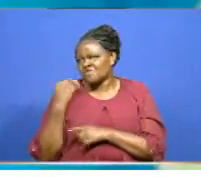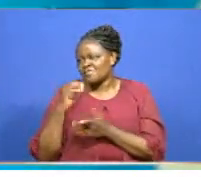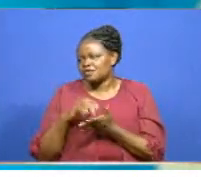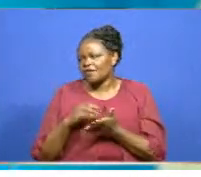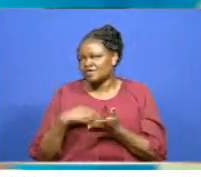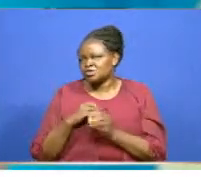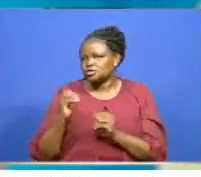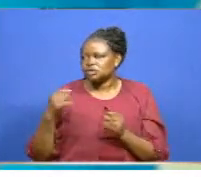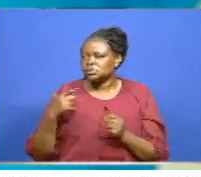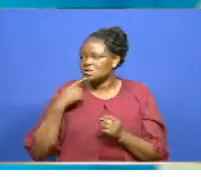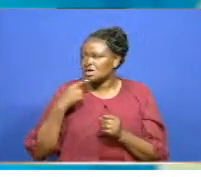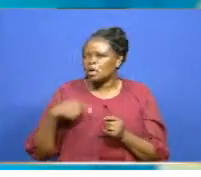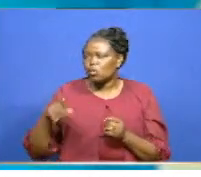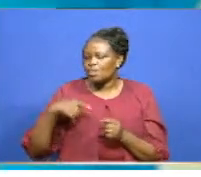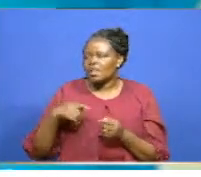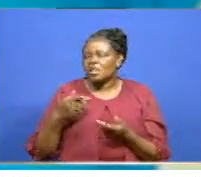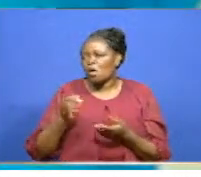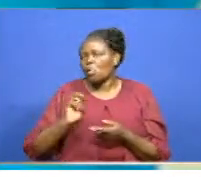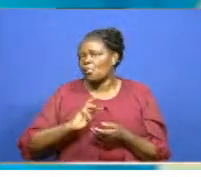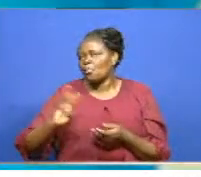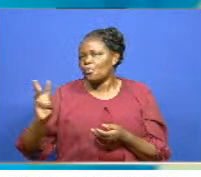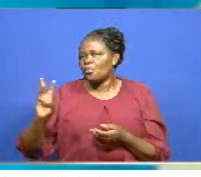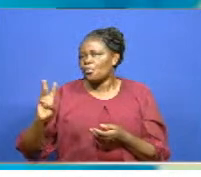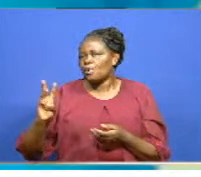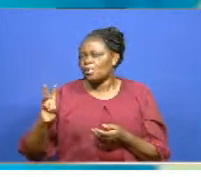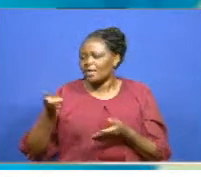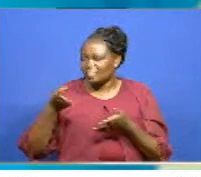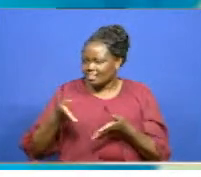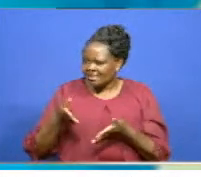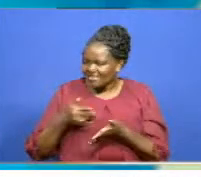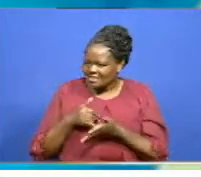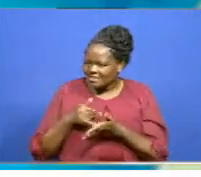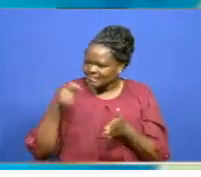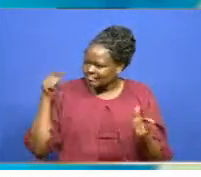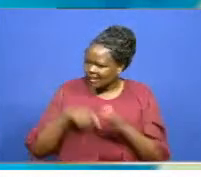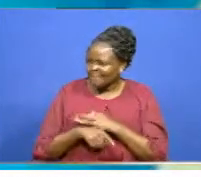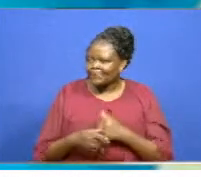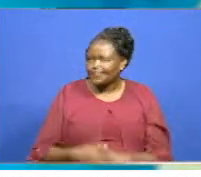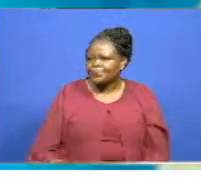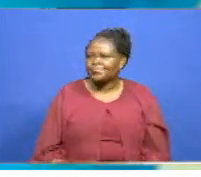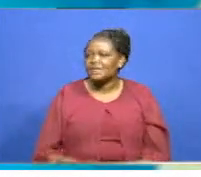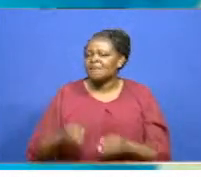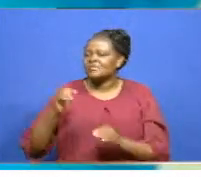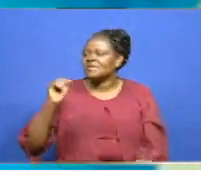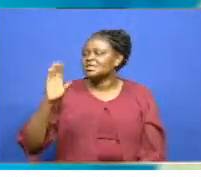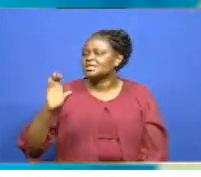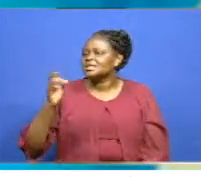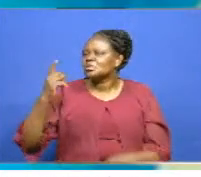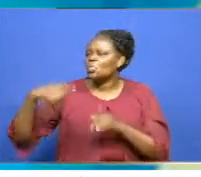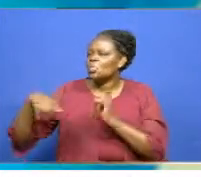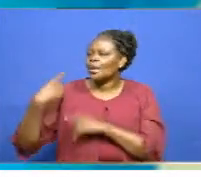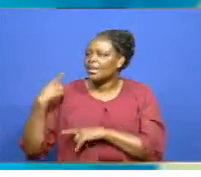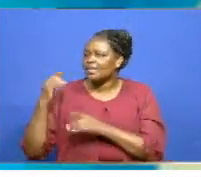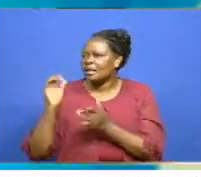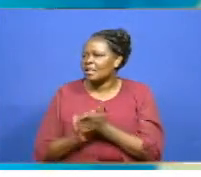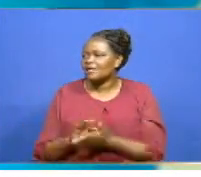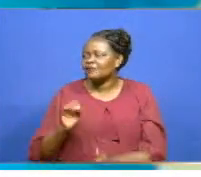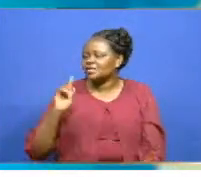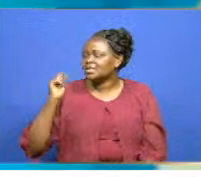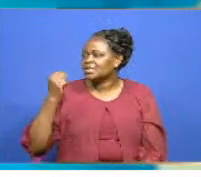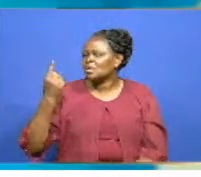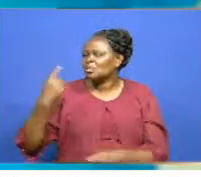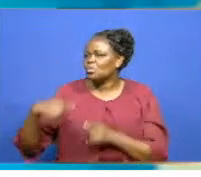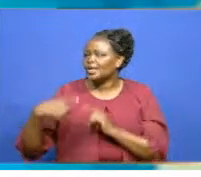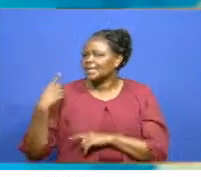itasema sisi tuko eneo la magharibi kabisa, tuko kule. Na kama ANC itashinda Matungu na Ford Kenya iweze